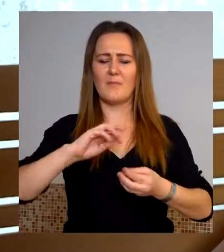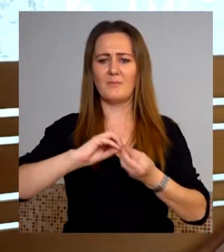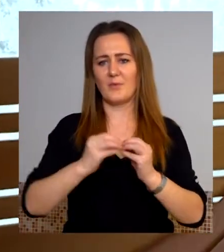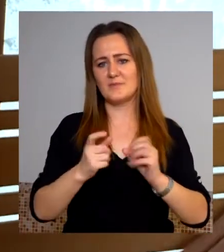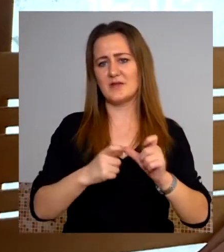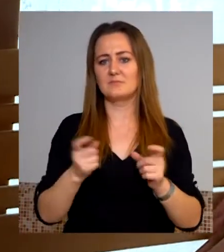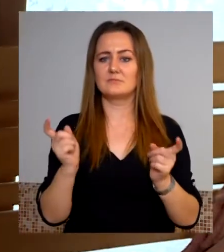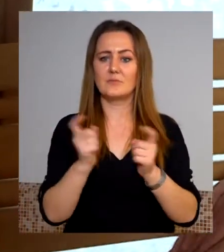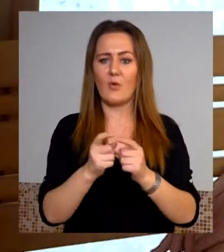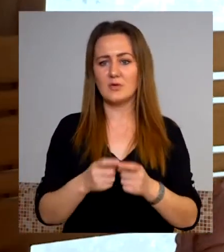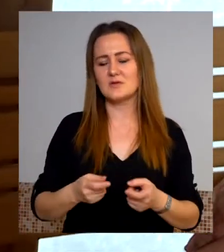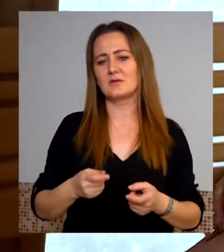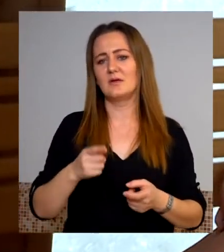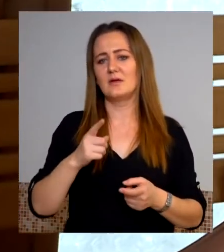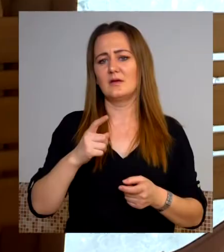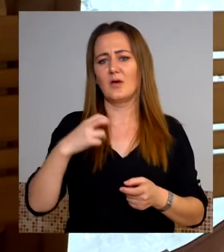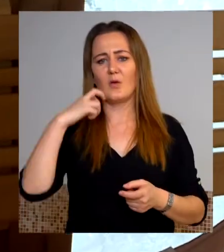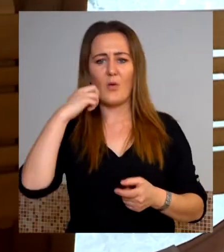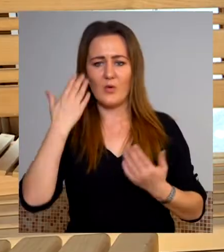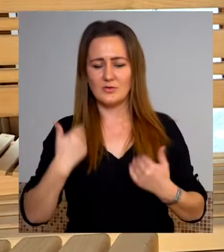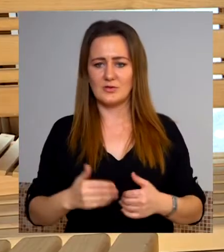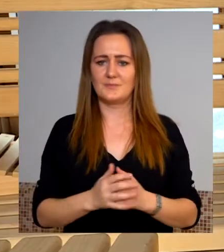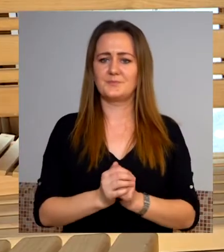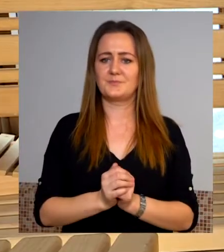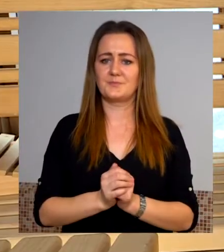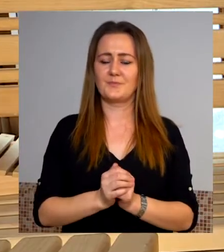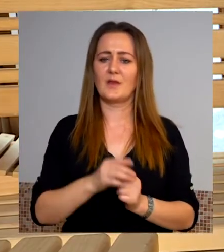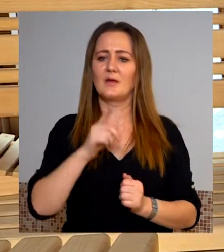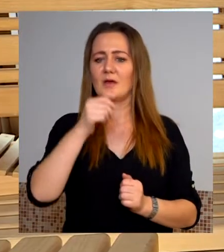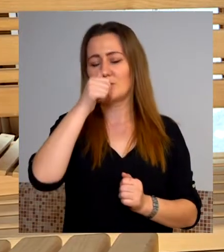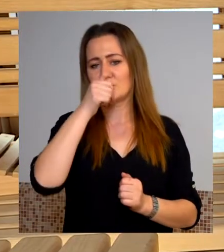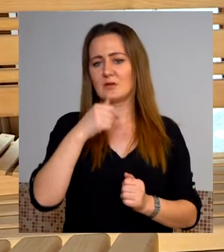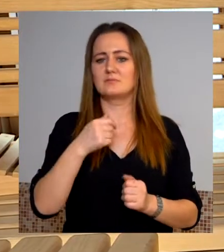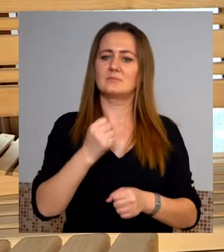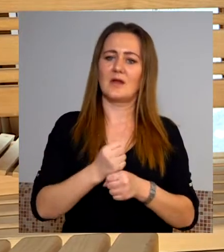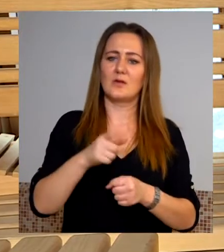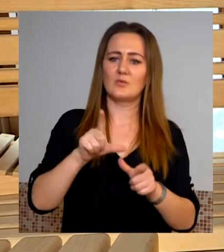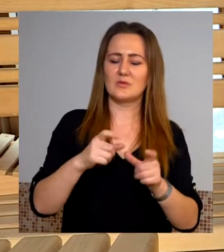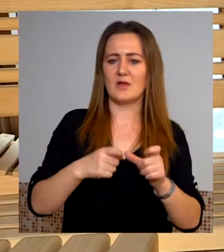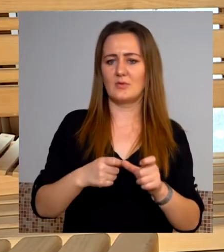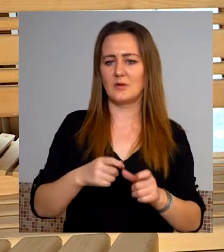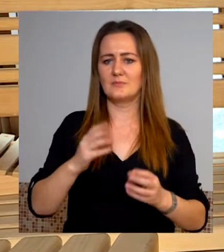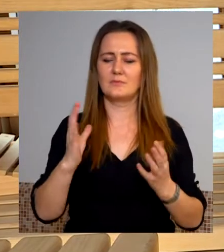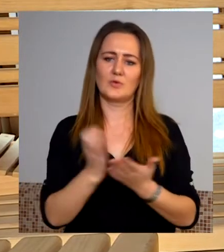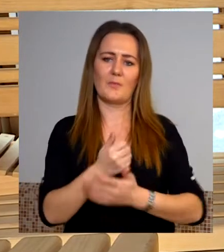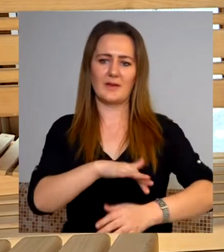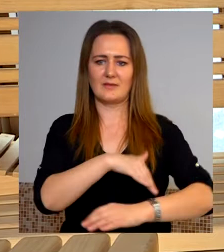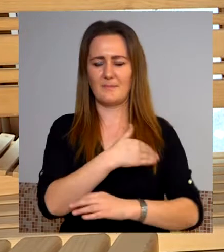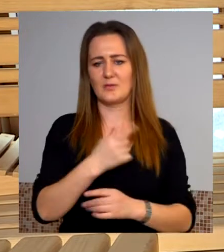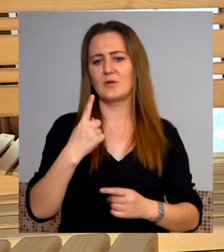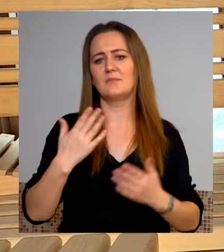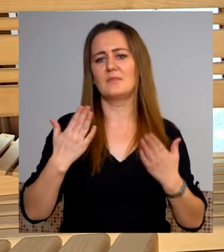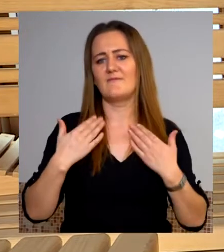ili problema ljekovito djeluje na kožu kao i svaka sauna. Šta se dešava u sauni? Znači, dobili ste te temperature i